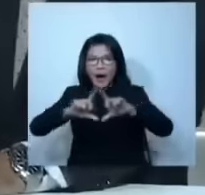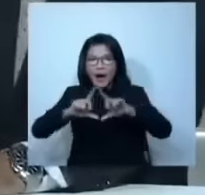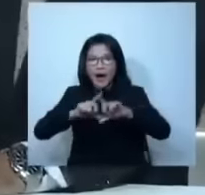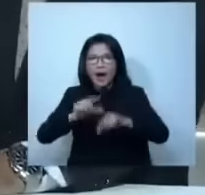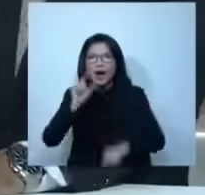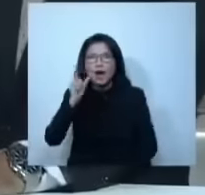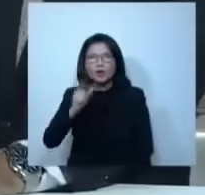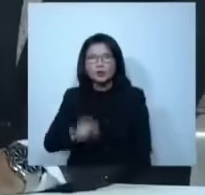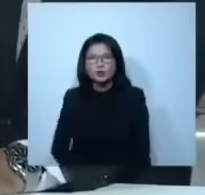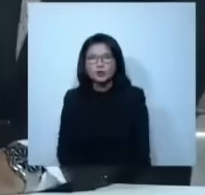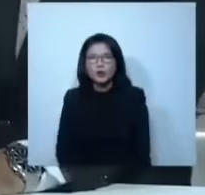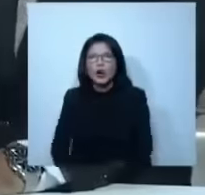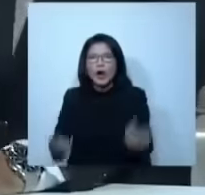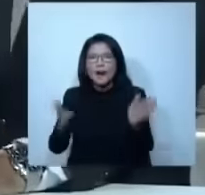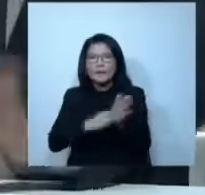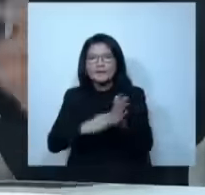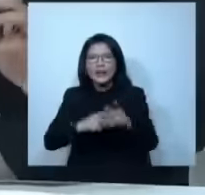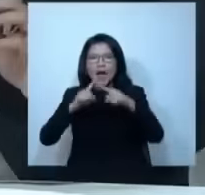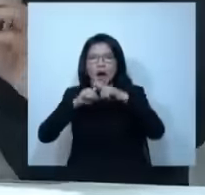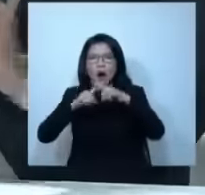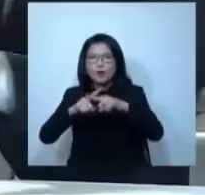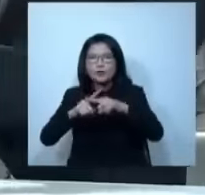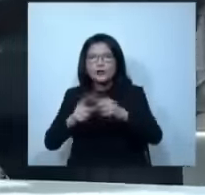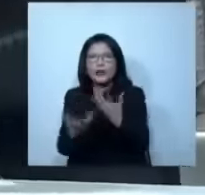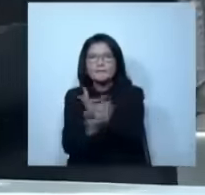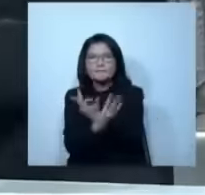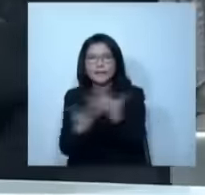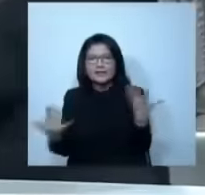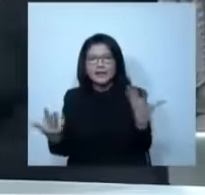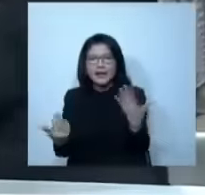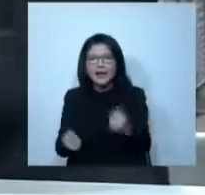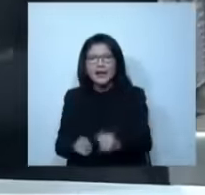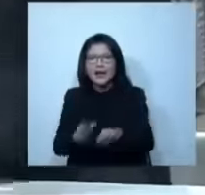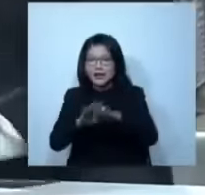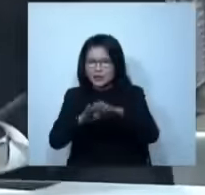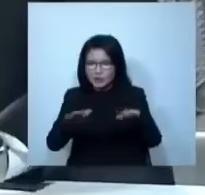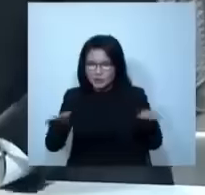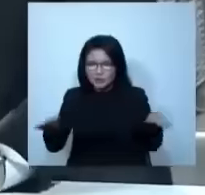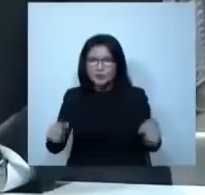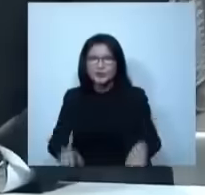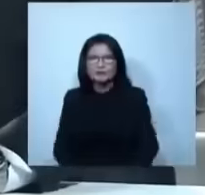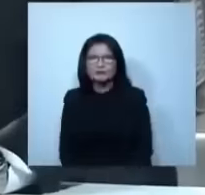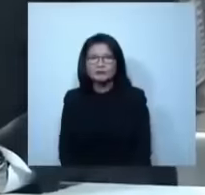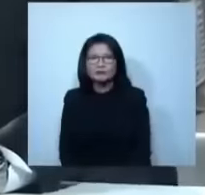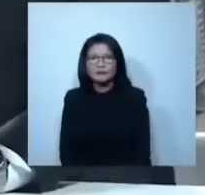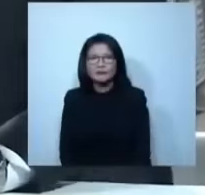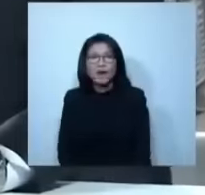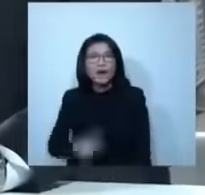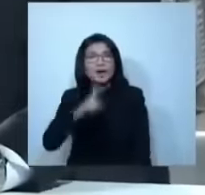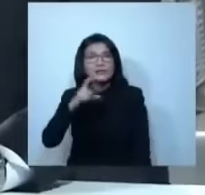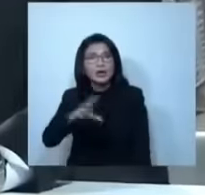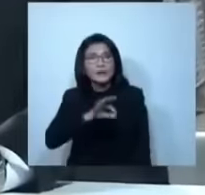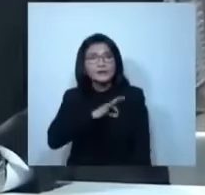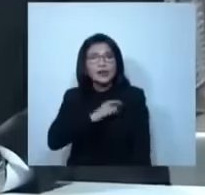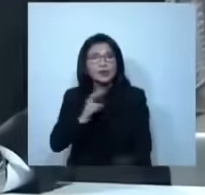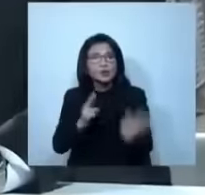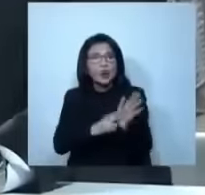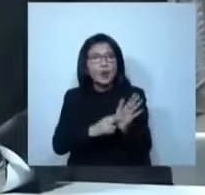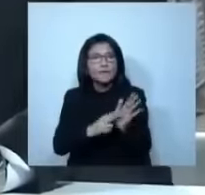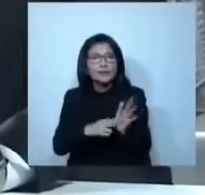penanganan disinformasi dan kerukunan warga. Baik. Pertanyaan untuk calon presiden nomor urut